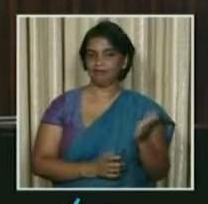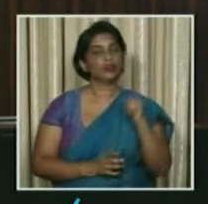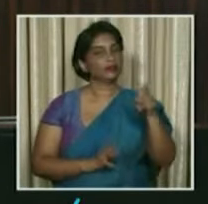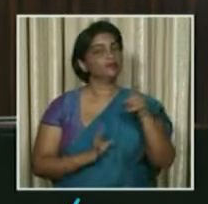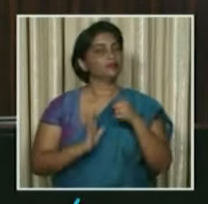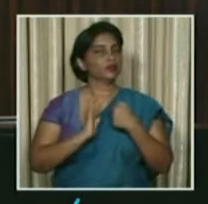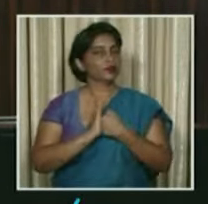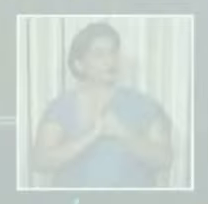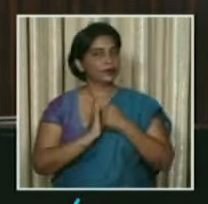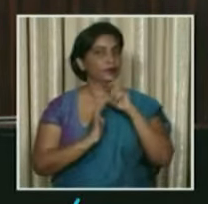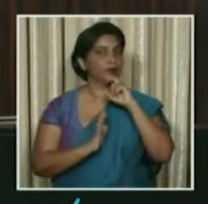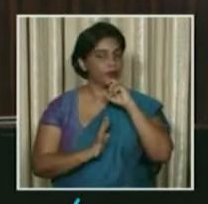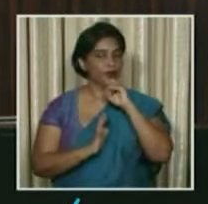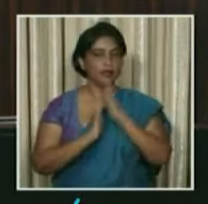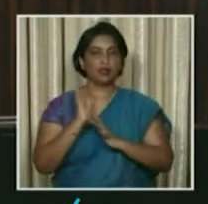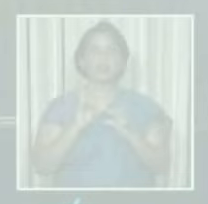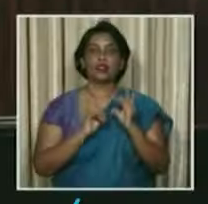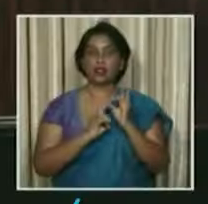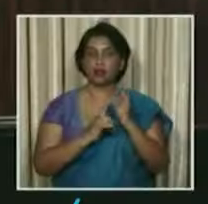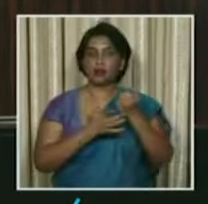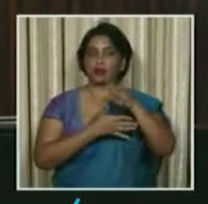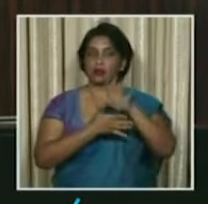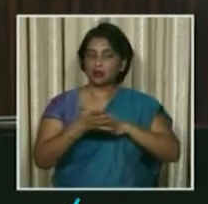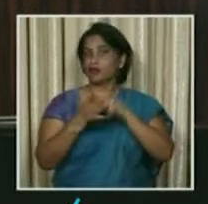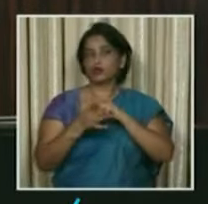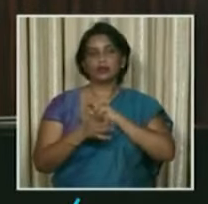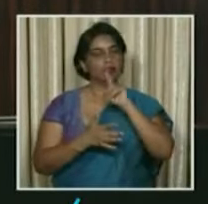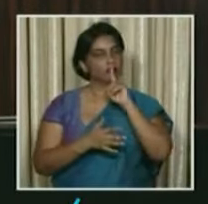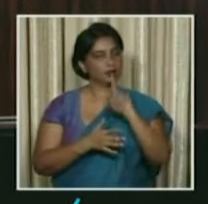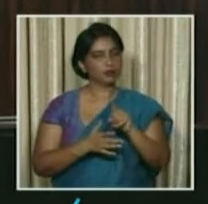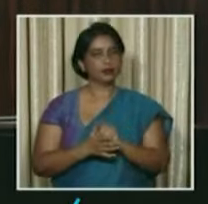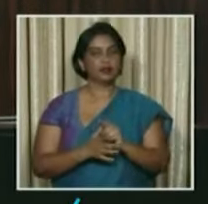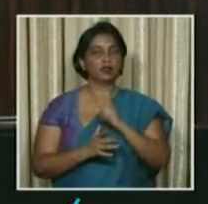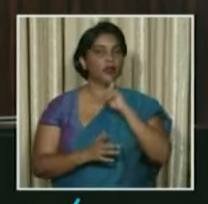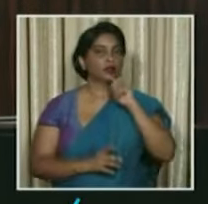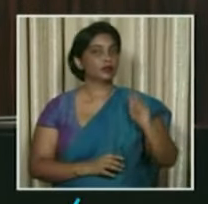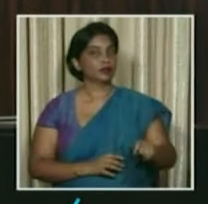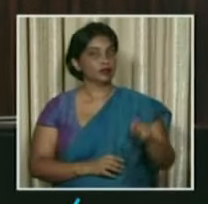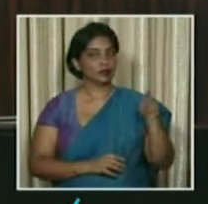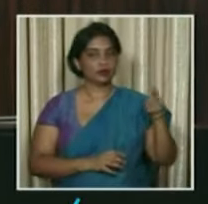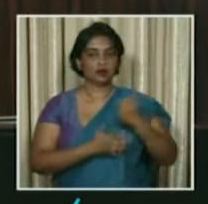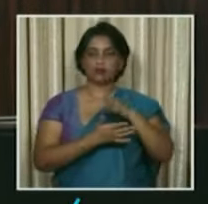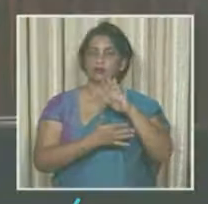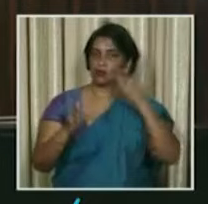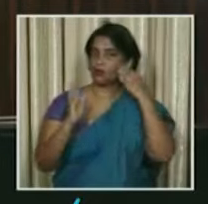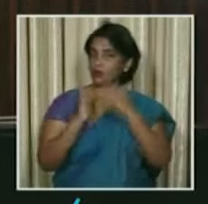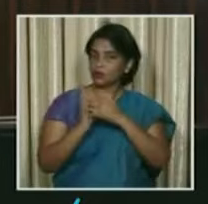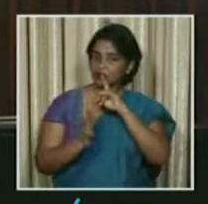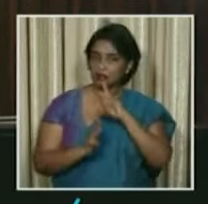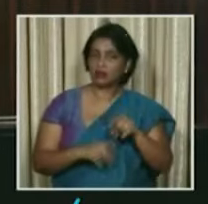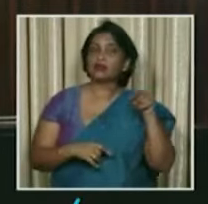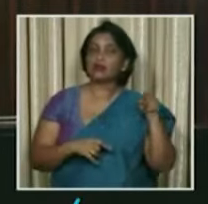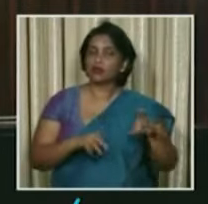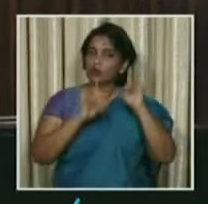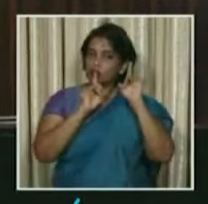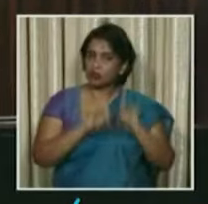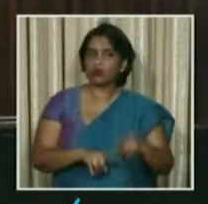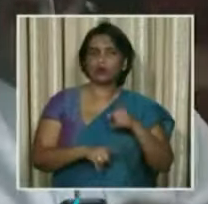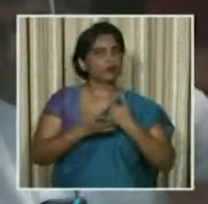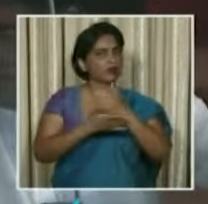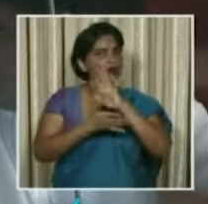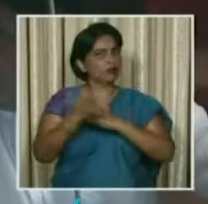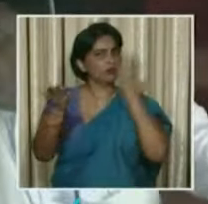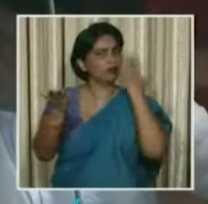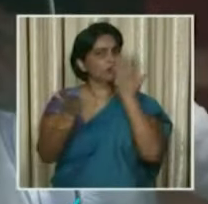ගරු අධිකරණ ඇමතුමා එපු ලිපියක් ගැන සඳහන් කරනවා. අග්‍රනිශ්චකාරතුමා එපු ලිපියක් ගැන සඳහන් කරනවා. මෙහෙම ඔබතුමාට ලියන